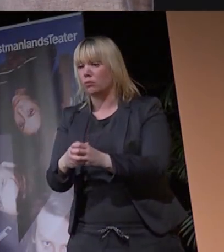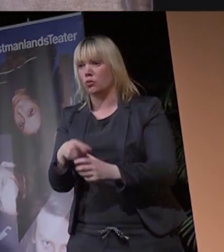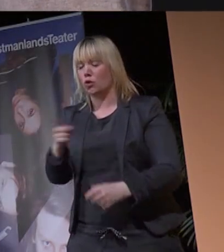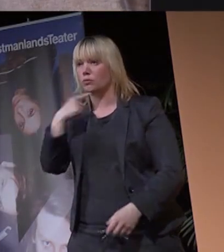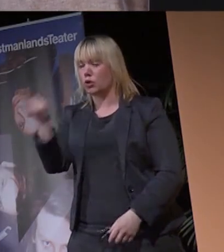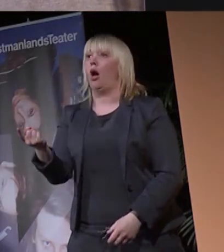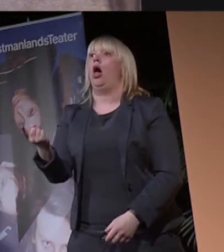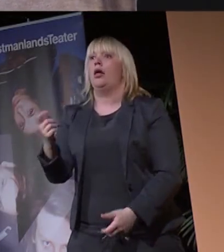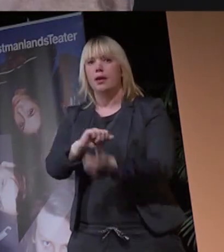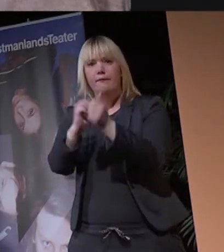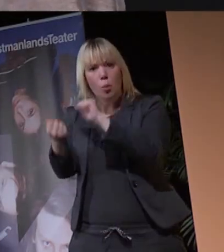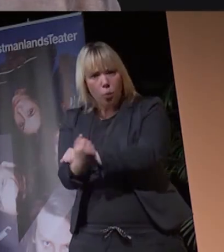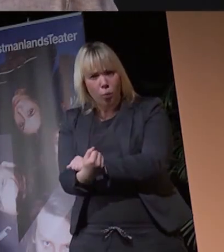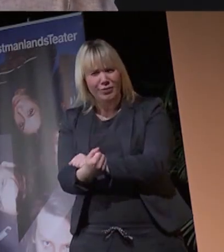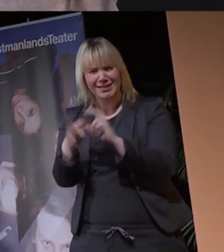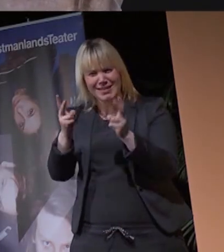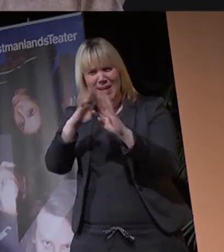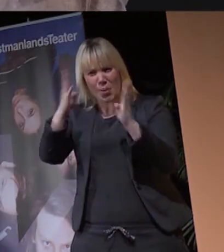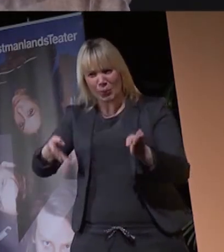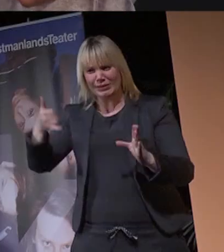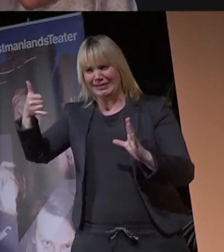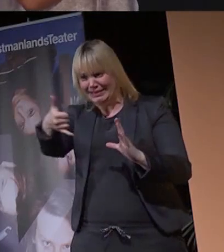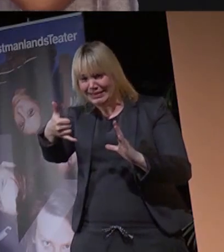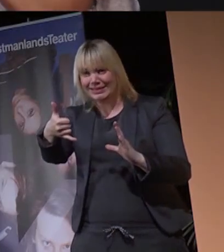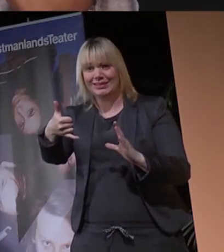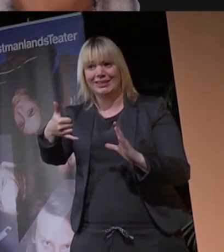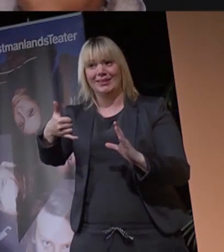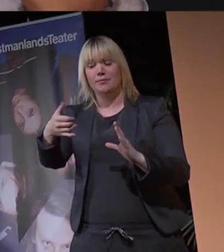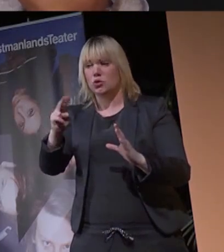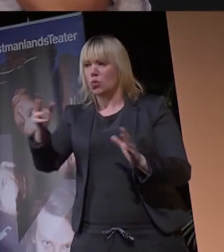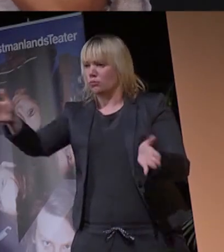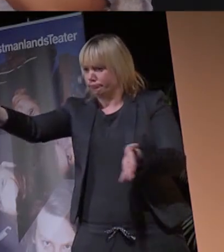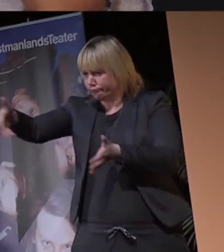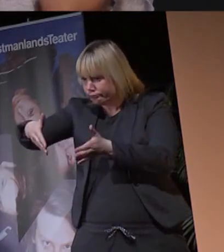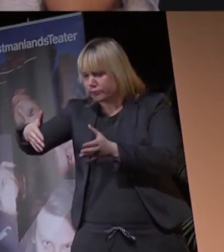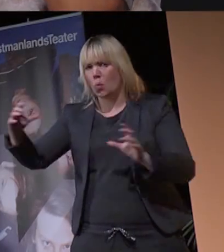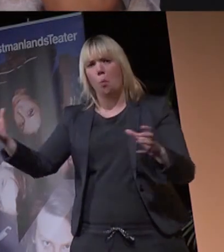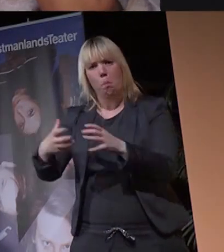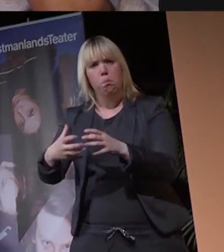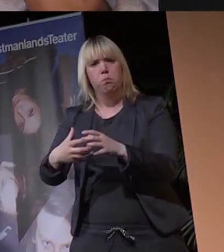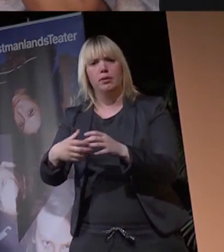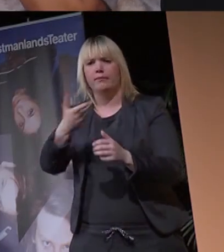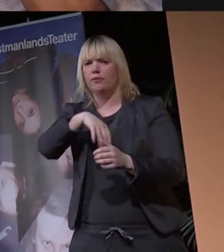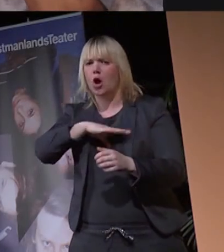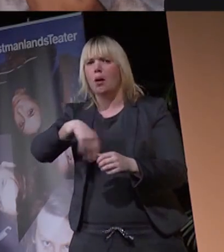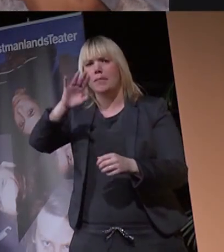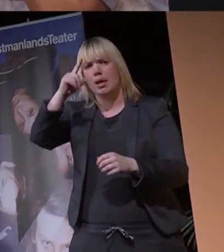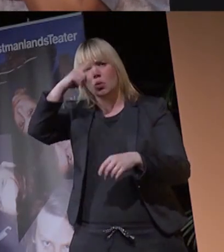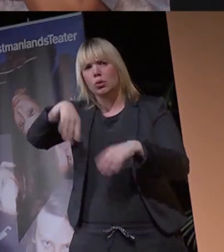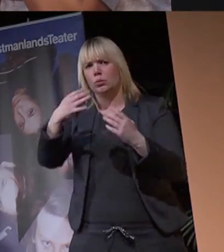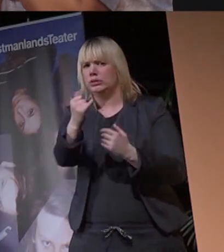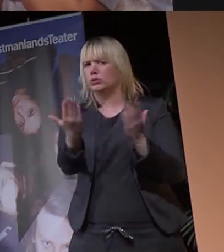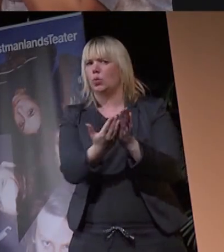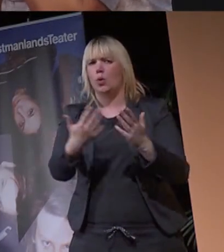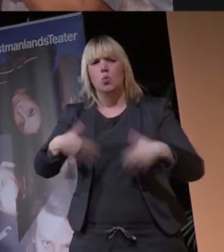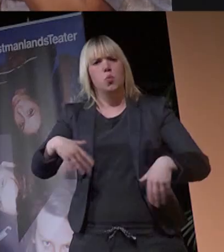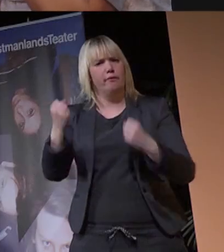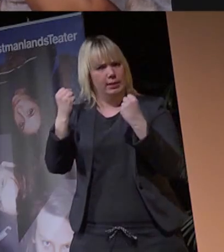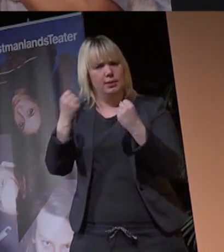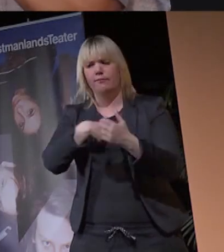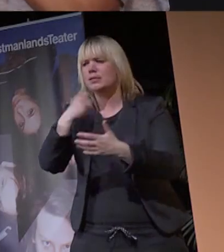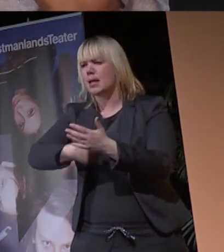vi är ändå tillsammans nu för vi ihop de här. Så att vårt mål är ju att få in mer kultur i skolan. Det är otroligt viktigt för oss och vi